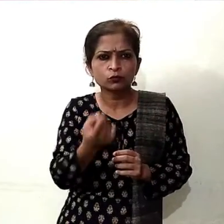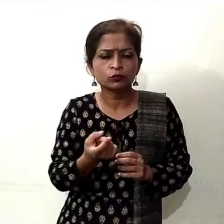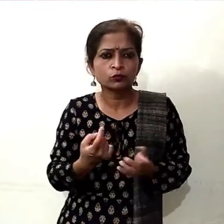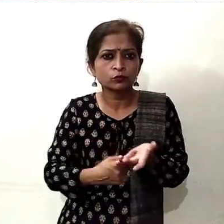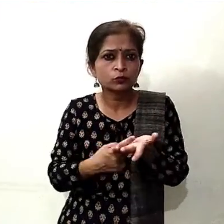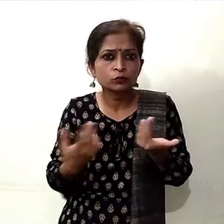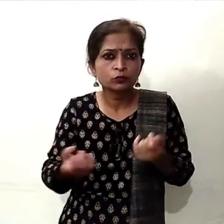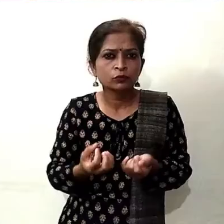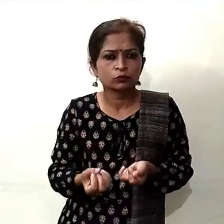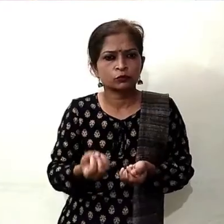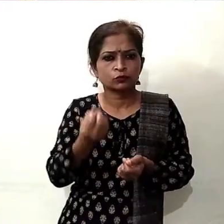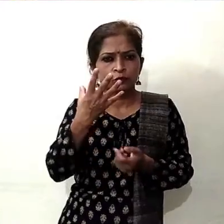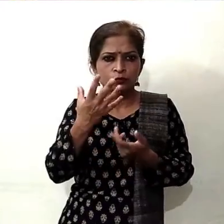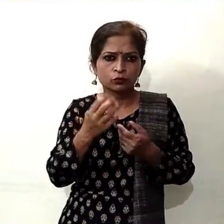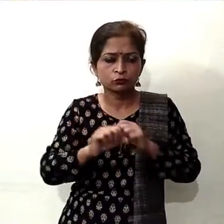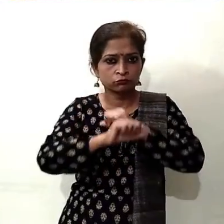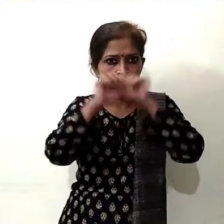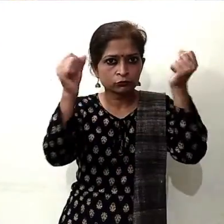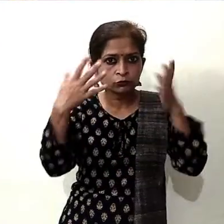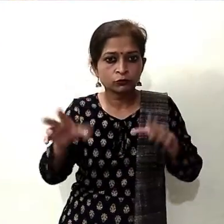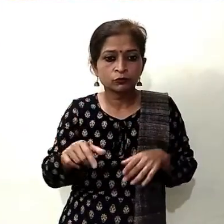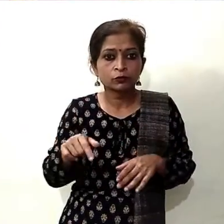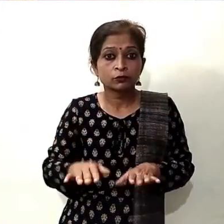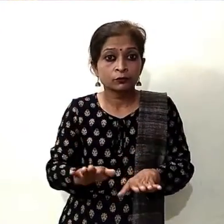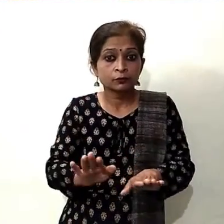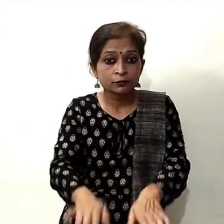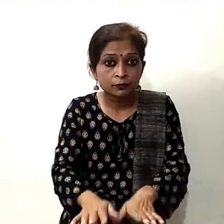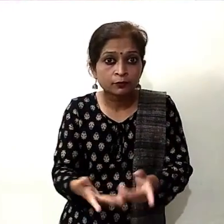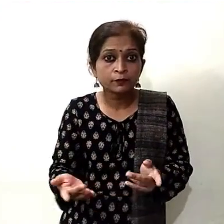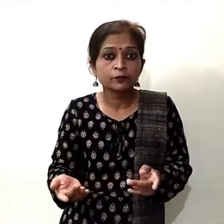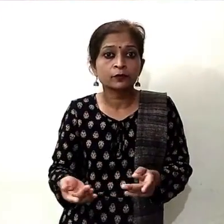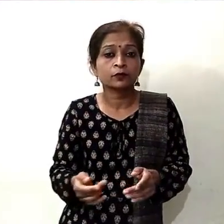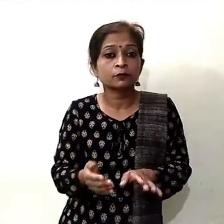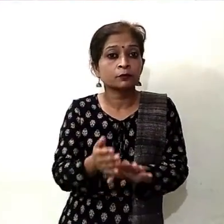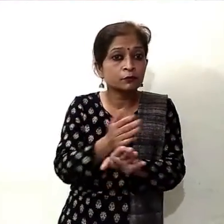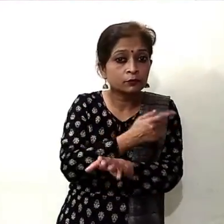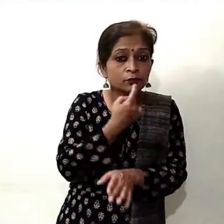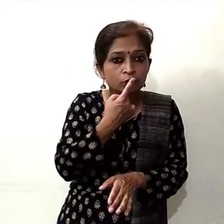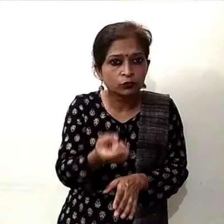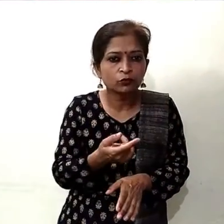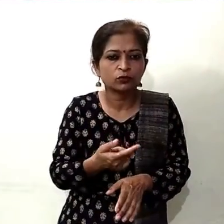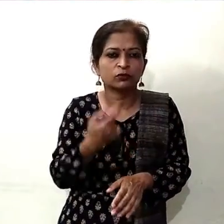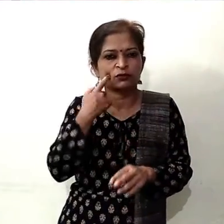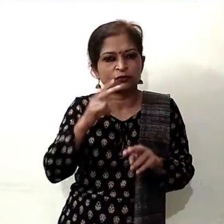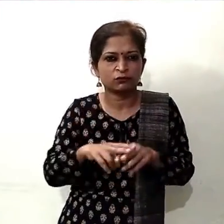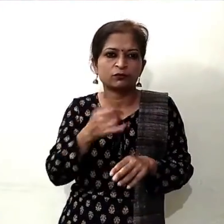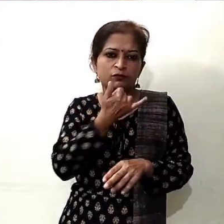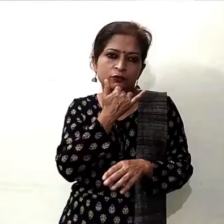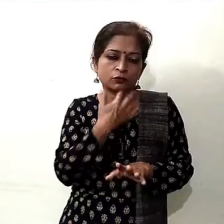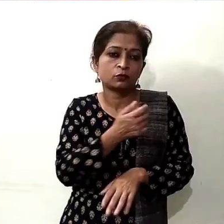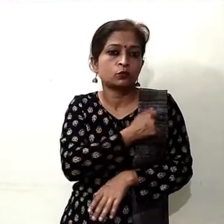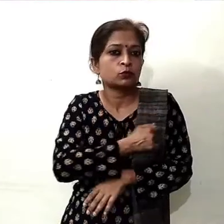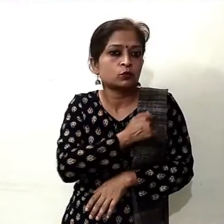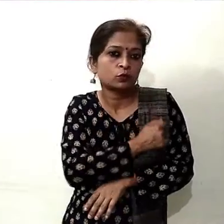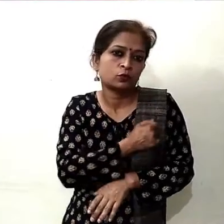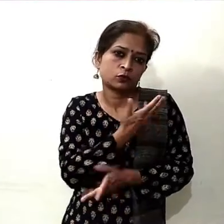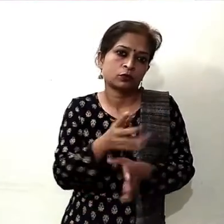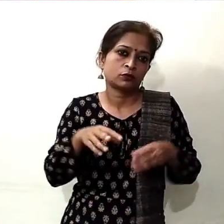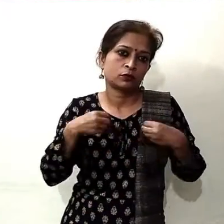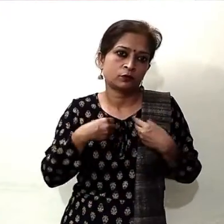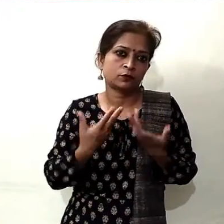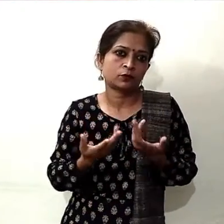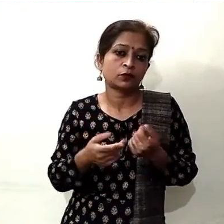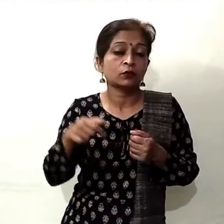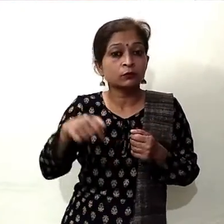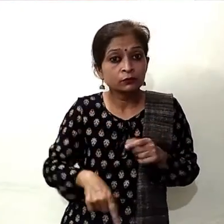हूँ, मुझसे कोई गलती हो जाए क्षमा करना, पैर रखने जा रहा हूँ, बोलते हैं ना हमारी तरफ, बोलते हैं ना भाई तू माँ है। तो इशारे में बोलने की ये